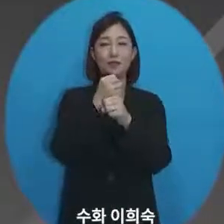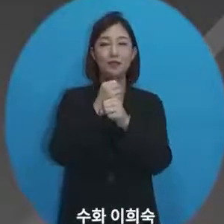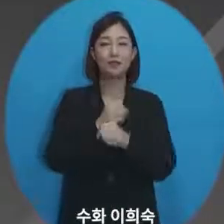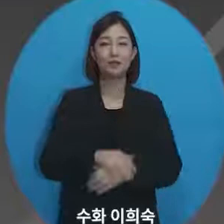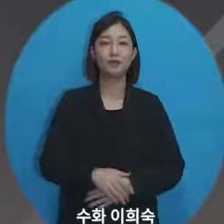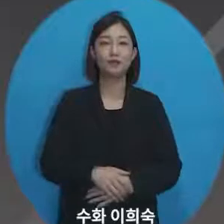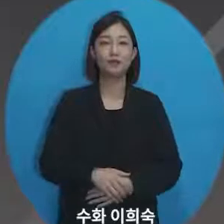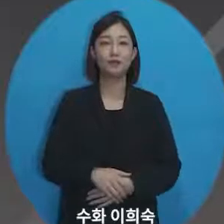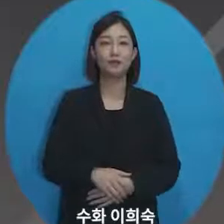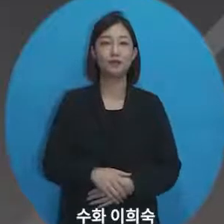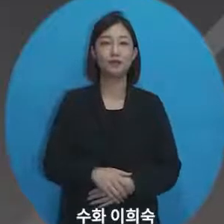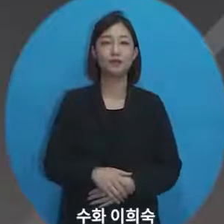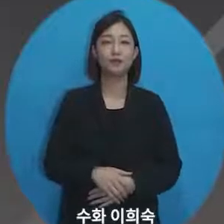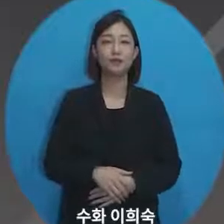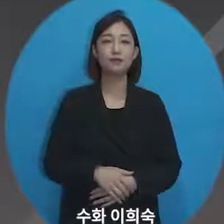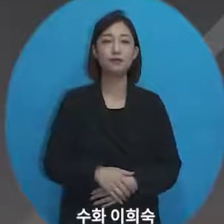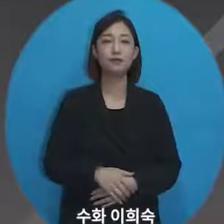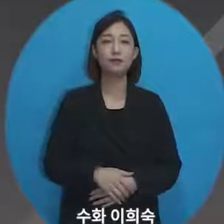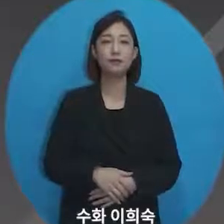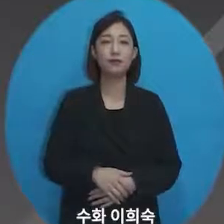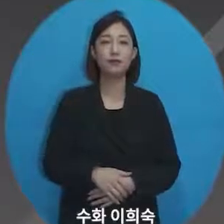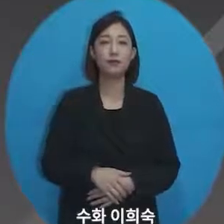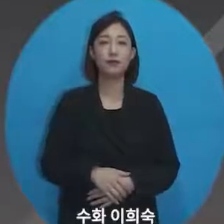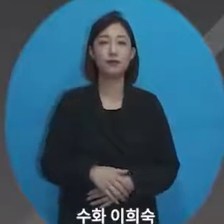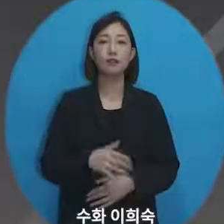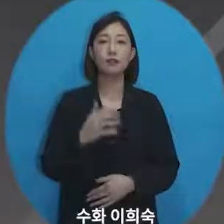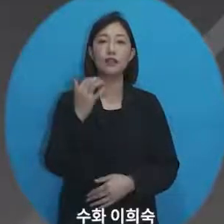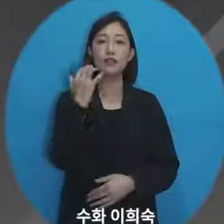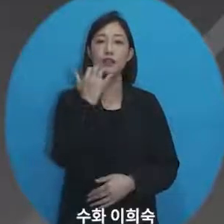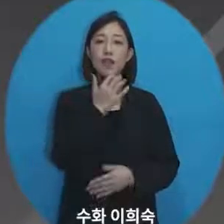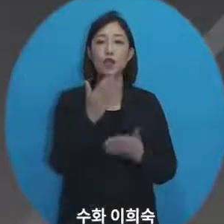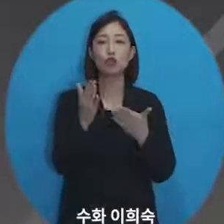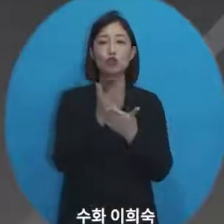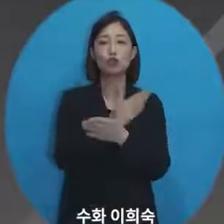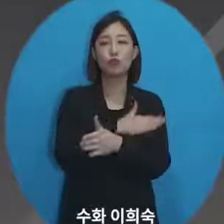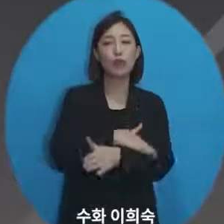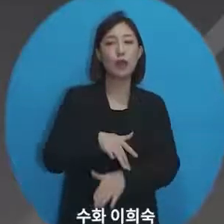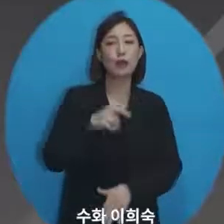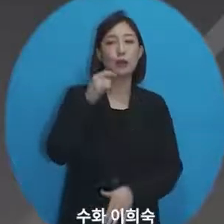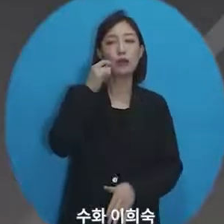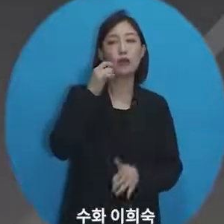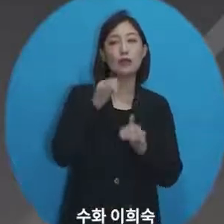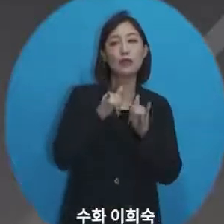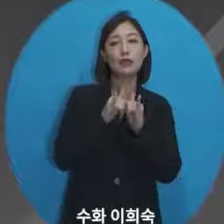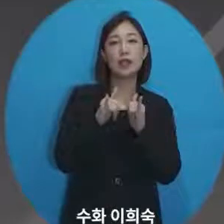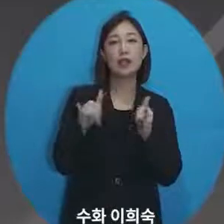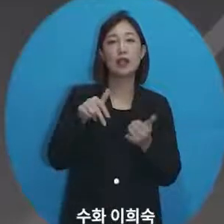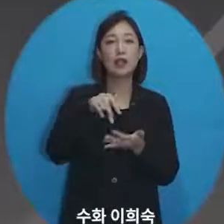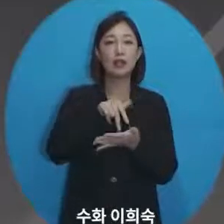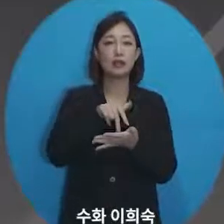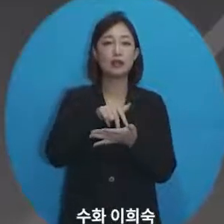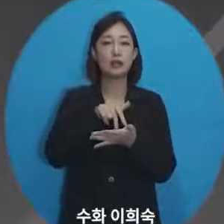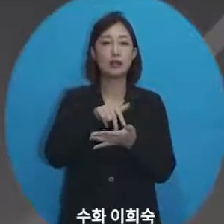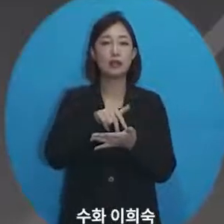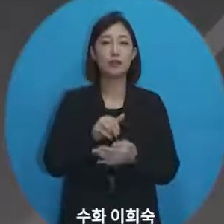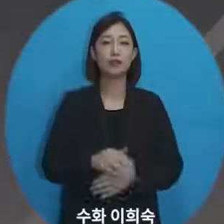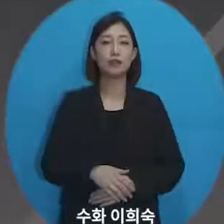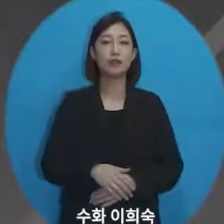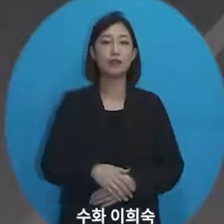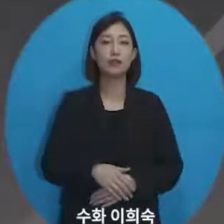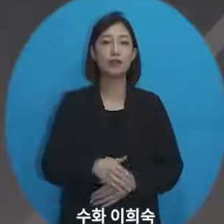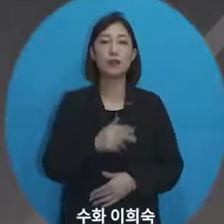있습니다. 동시에 색각장애에 대해서는 우리가 적녹색약이라고 이제 많이 얘기를